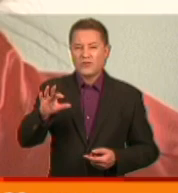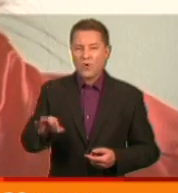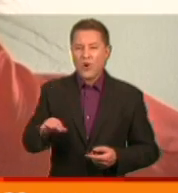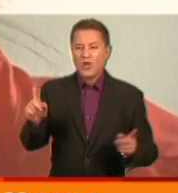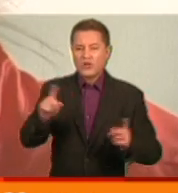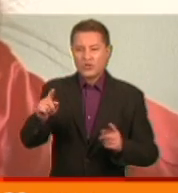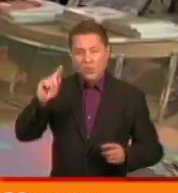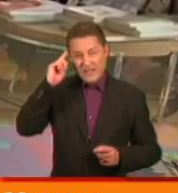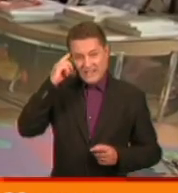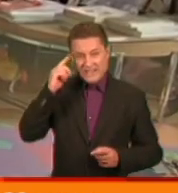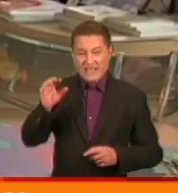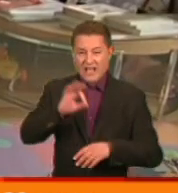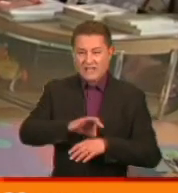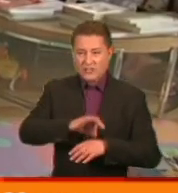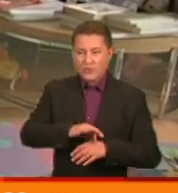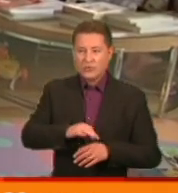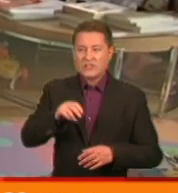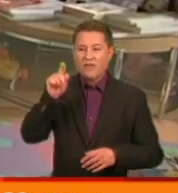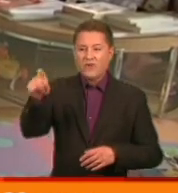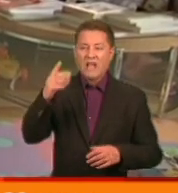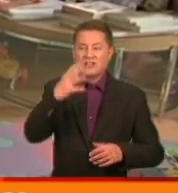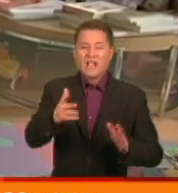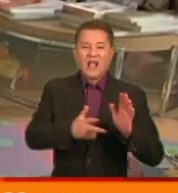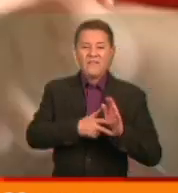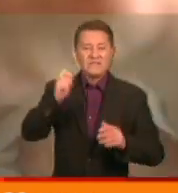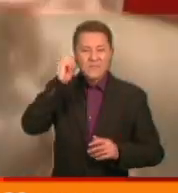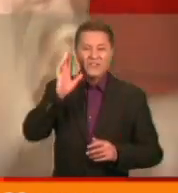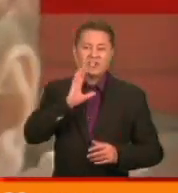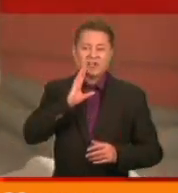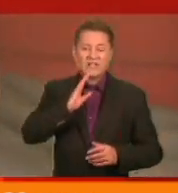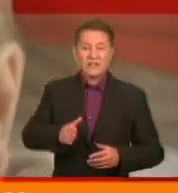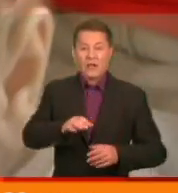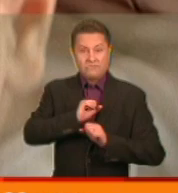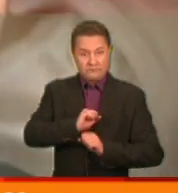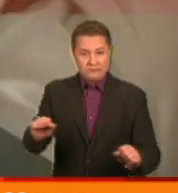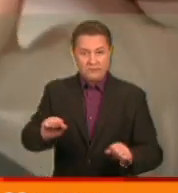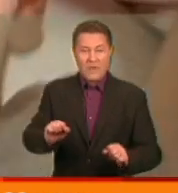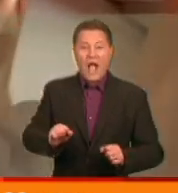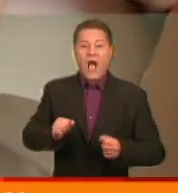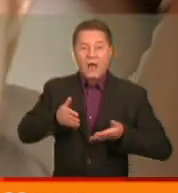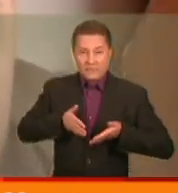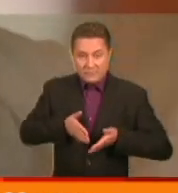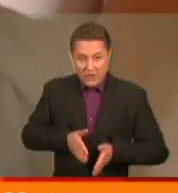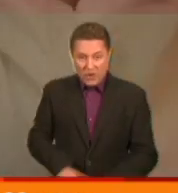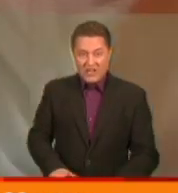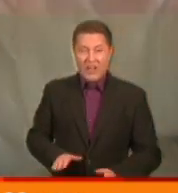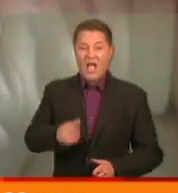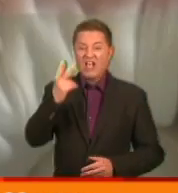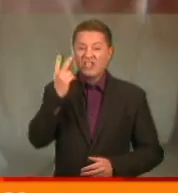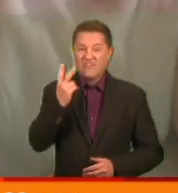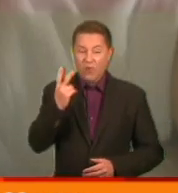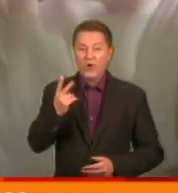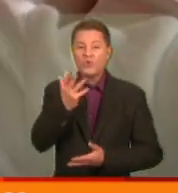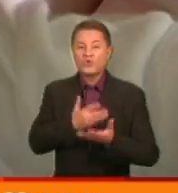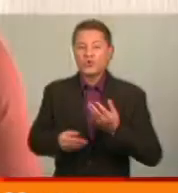і байдужості посадовців, пані Тетяна, 48-річна жінка, наважується на відчайдушний крок – на штучне запліднення. Крик душі